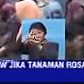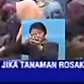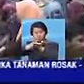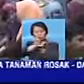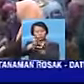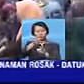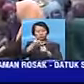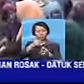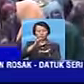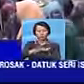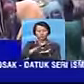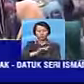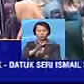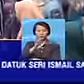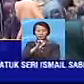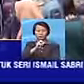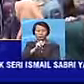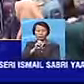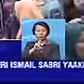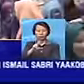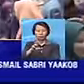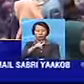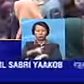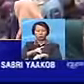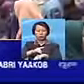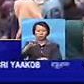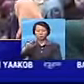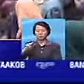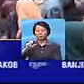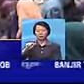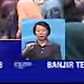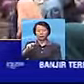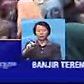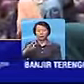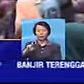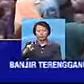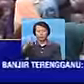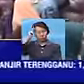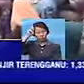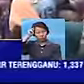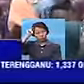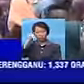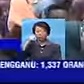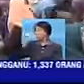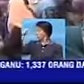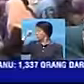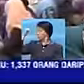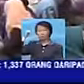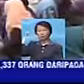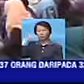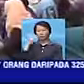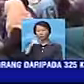terus dari Sekolah Kebangsaan Banggol Peradong di Teluk Pasu, Manir, Kuala Terengganu. Dan di belakang saya adalah sebahagian